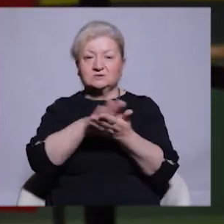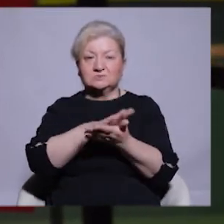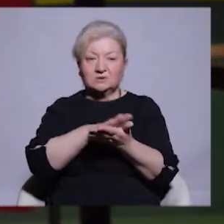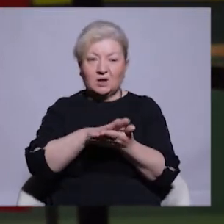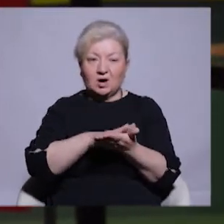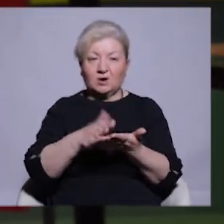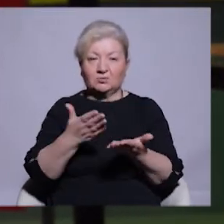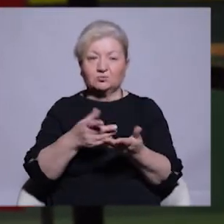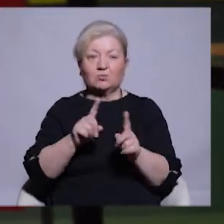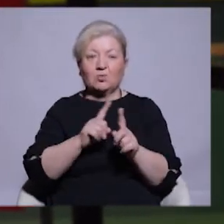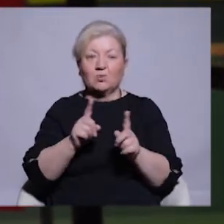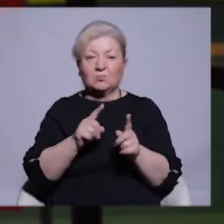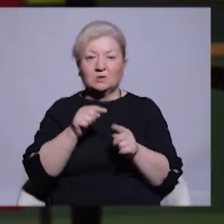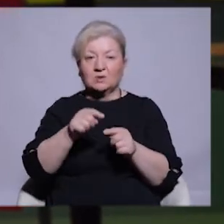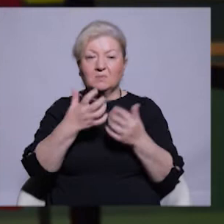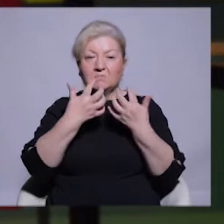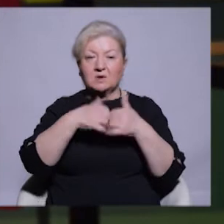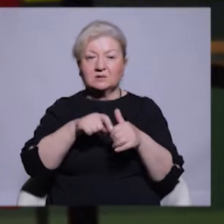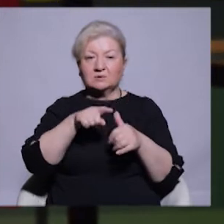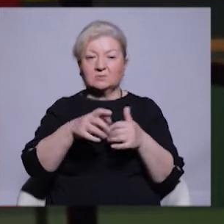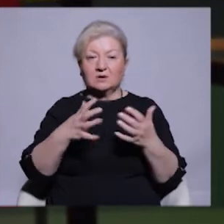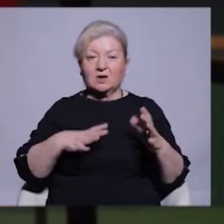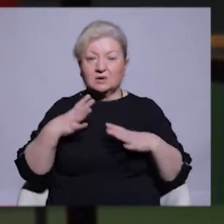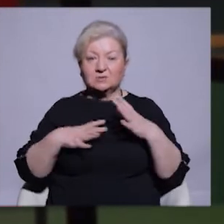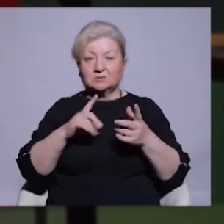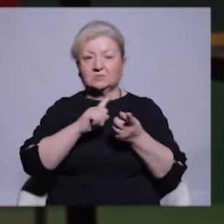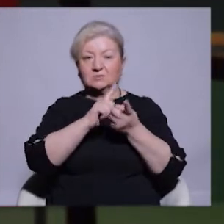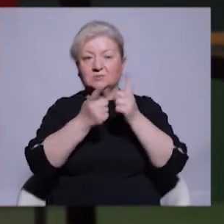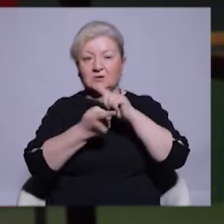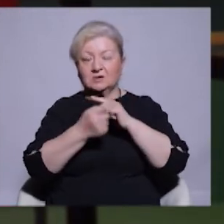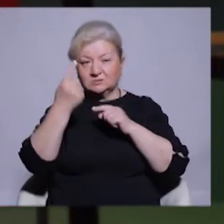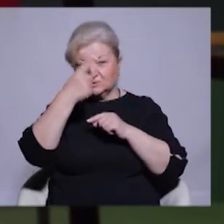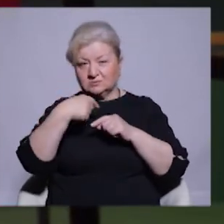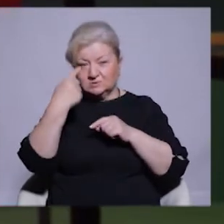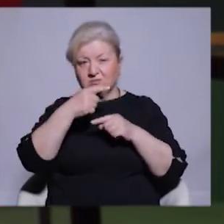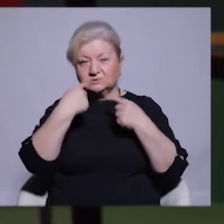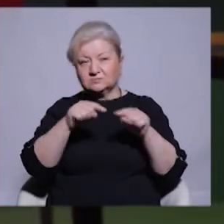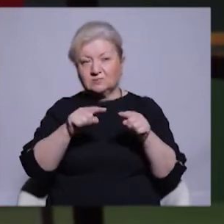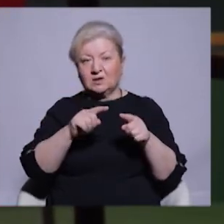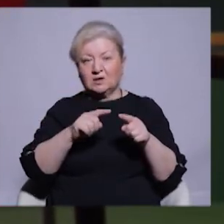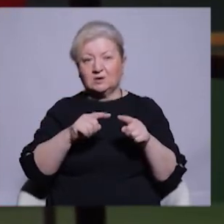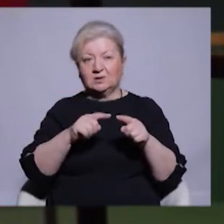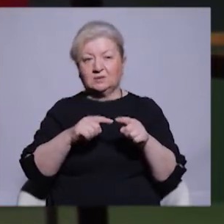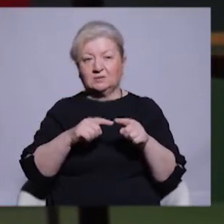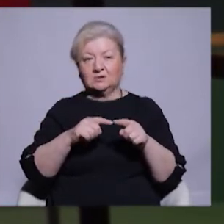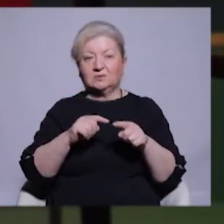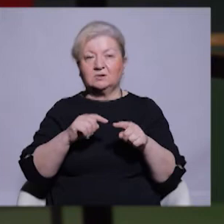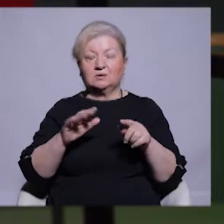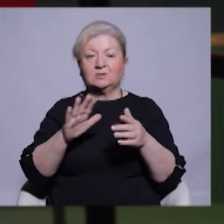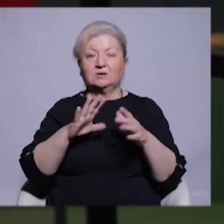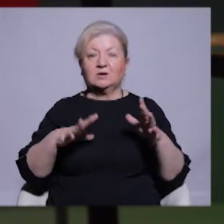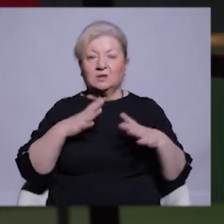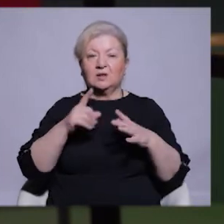ხახუნი, რომელიც აი ამ მექანიკურ ენერგიას გარდაქმნის სხვა ტიპის ენერგიაში. ხახუნი კი კონკრეტულად